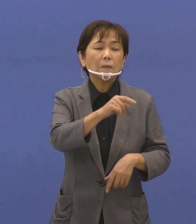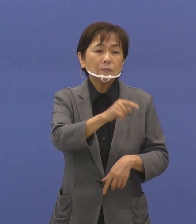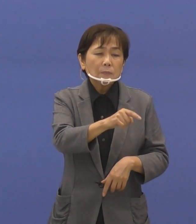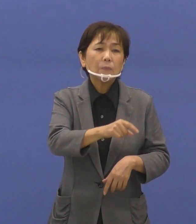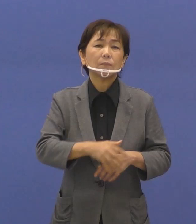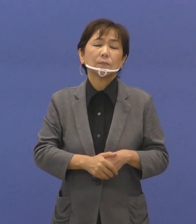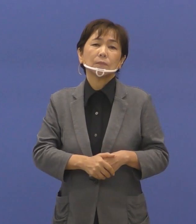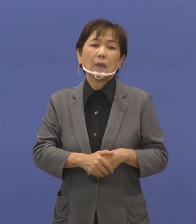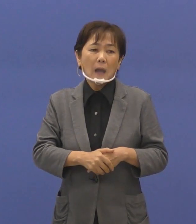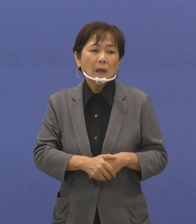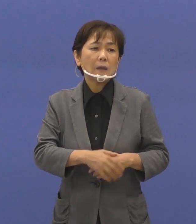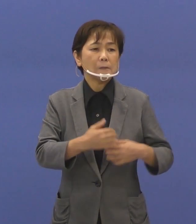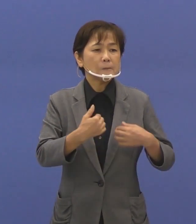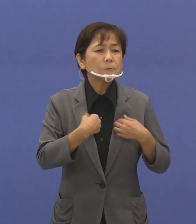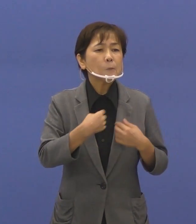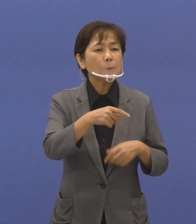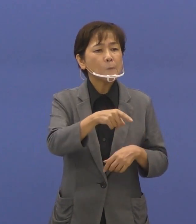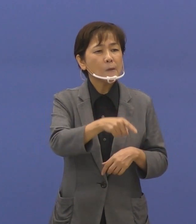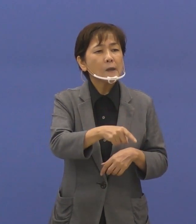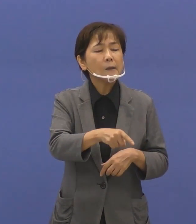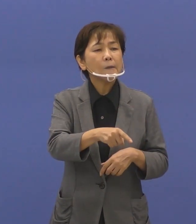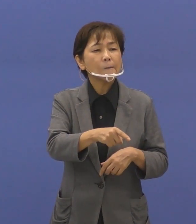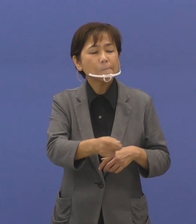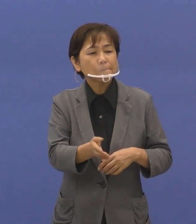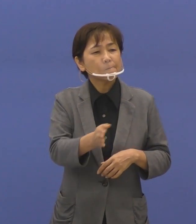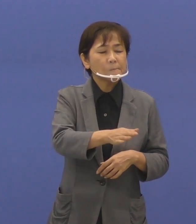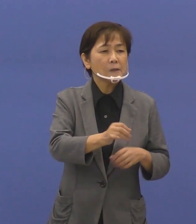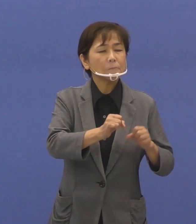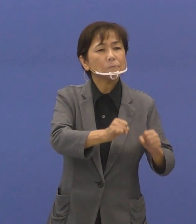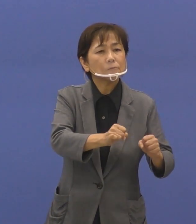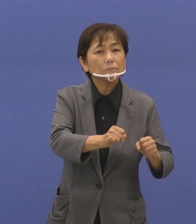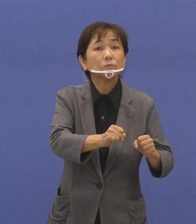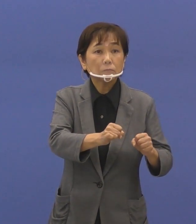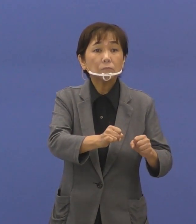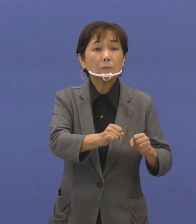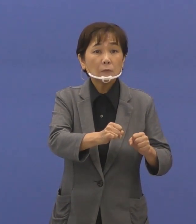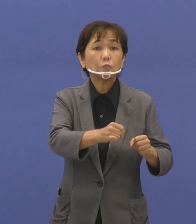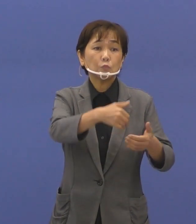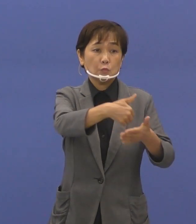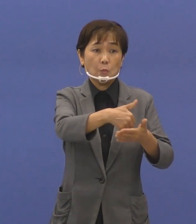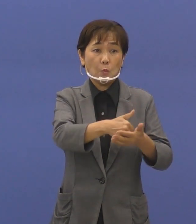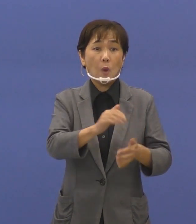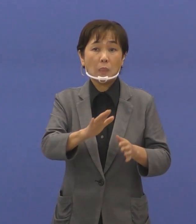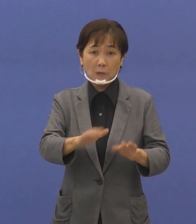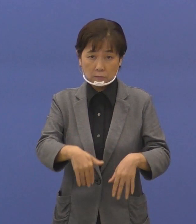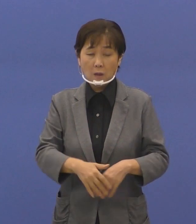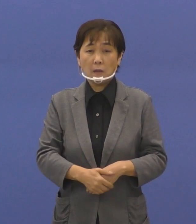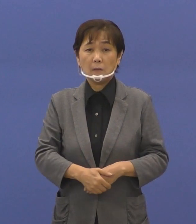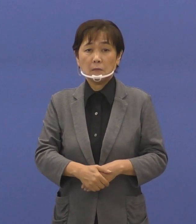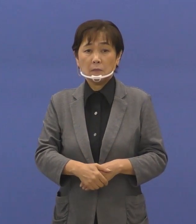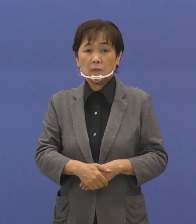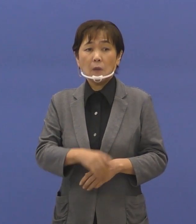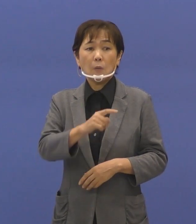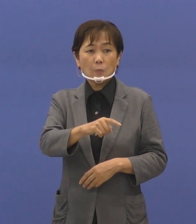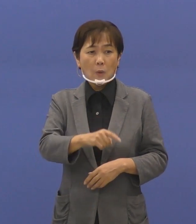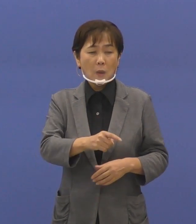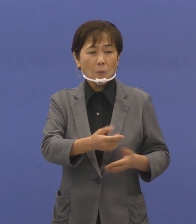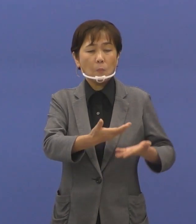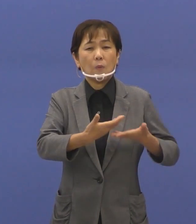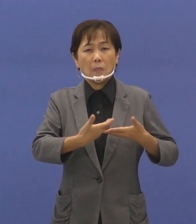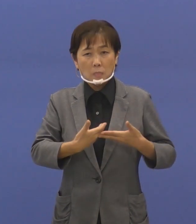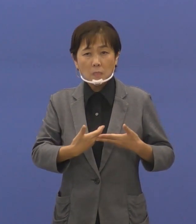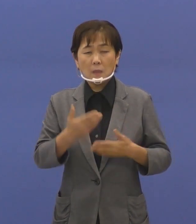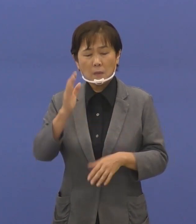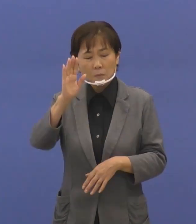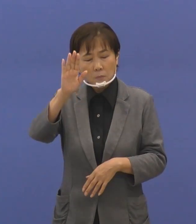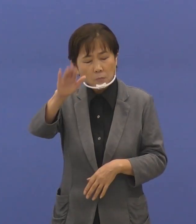拡幅などの改良や砂防ダムの設置など具体的な対策の要望がありました。これを受けて、県として今後どのようにこう具体的な